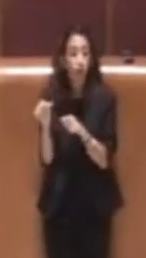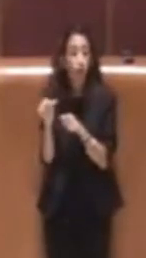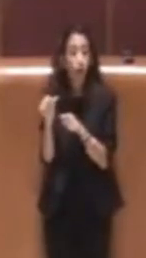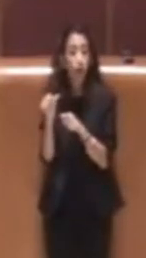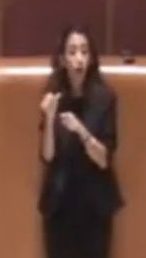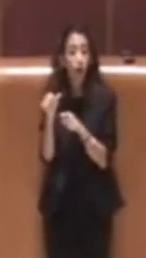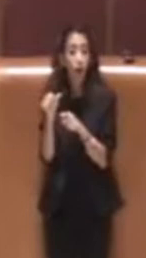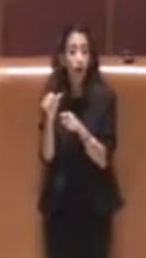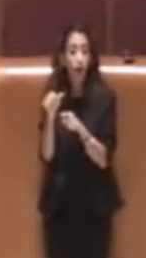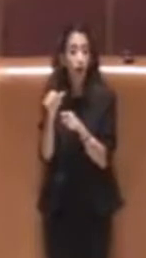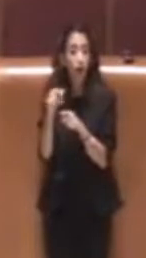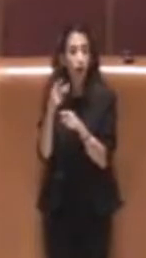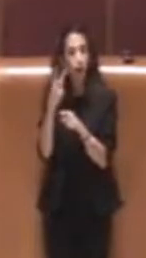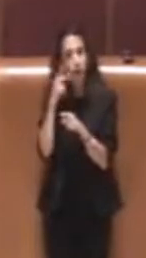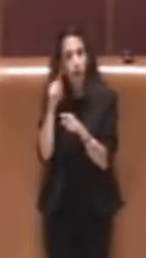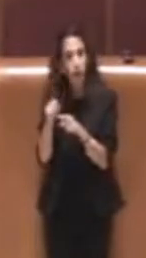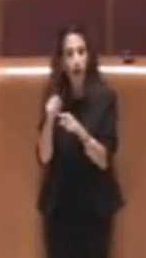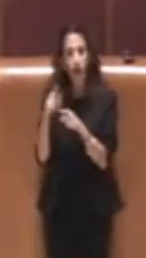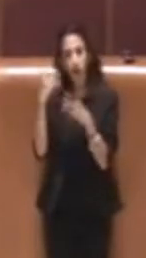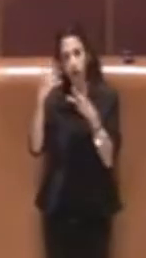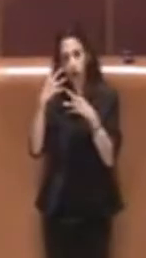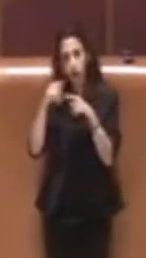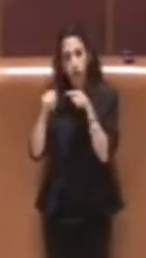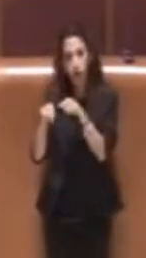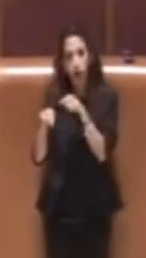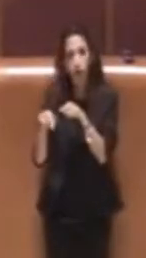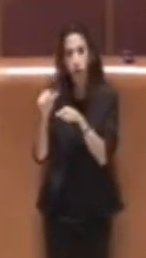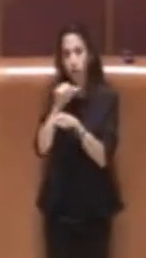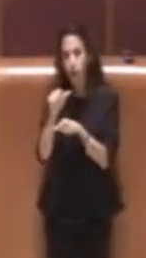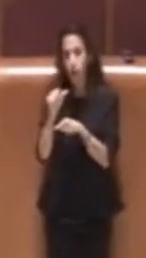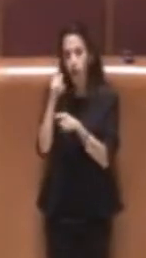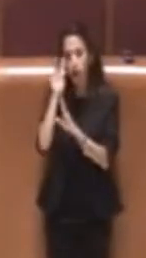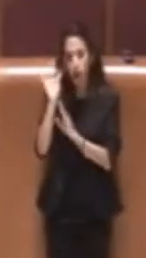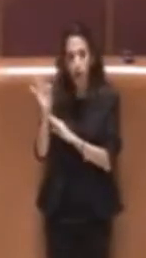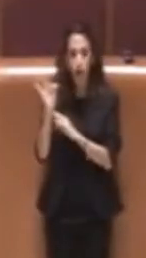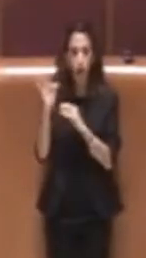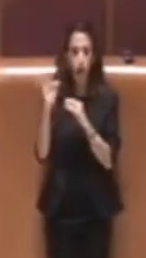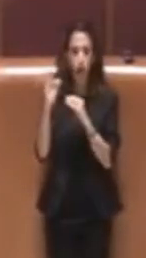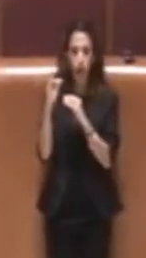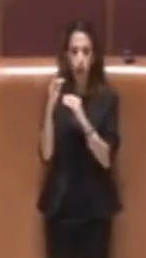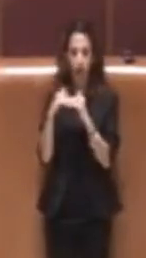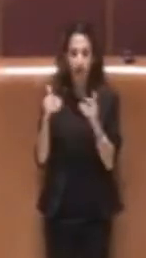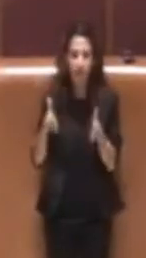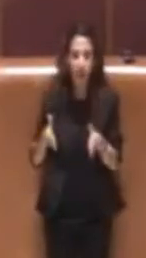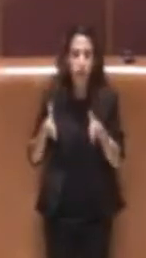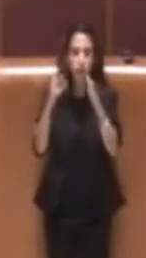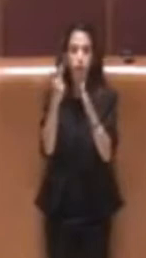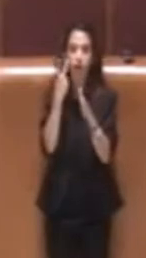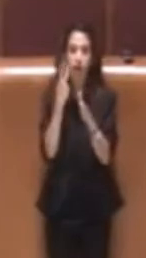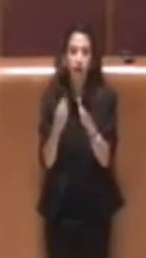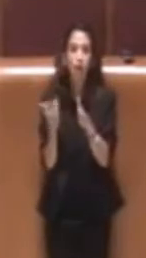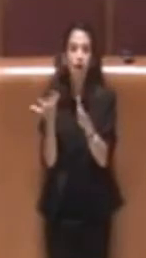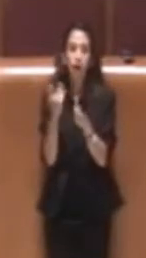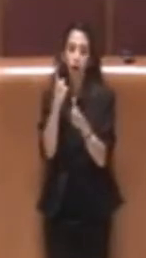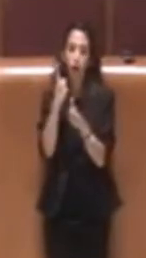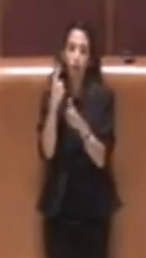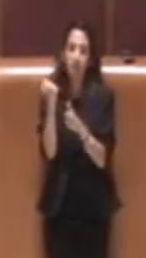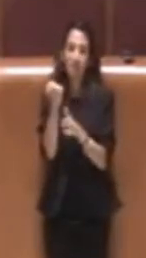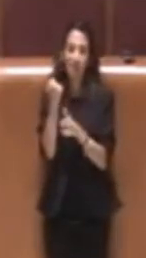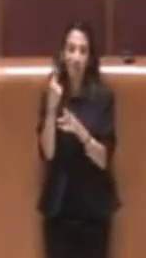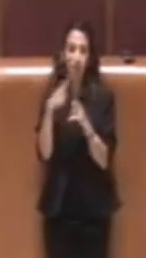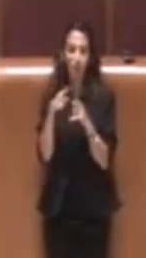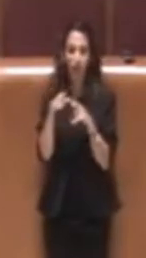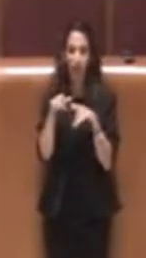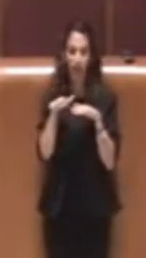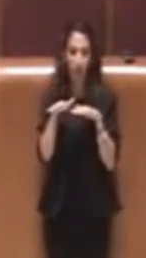ogni ragionamento quello dell'infrastruttura che riguarda un servizio per la